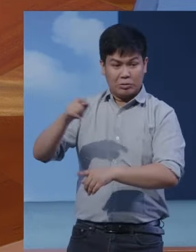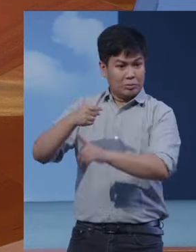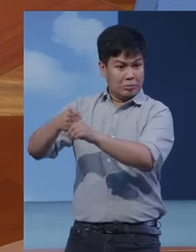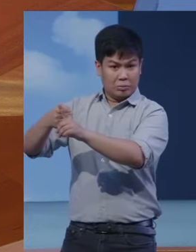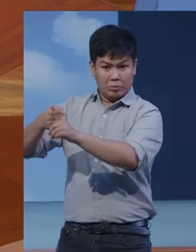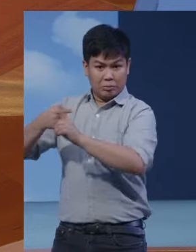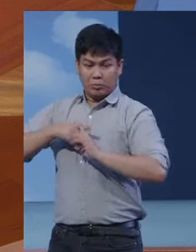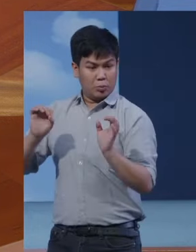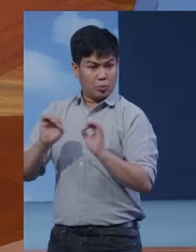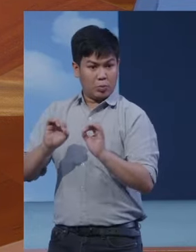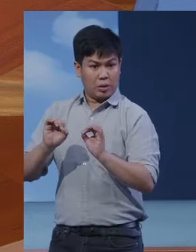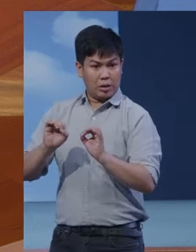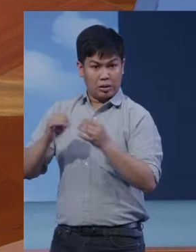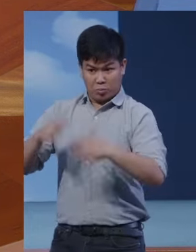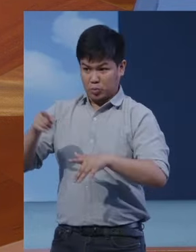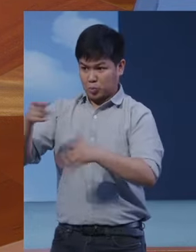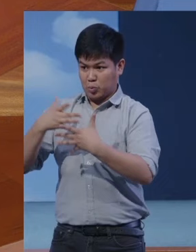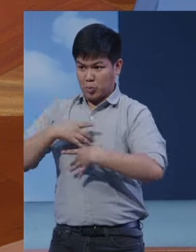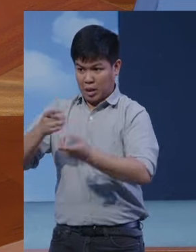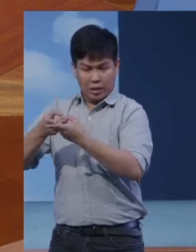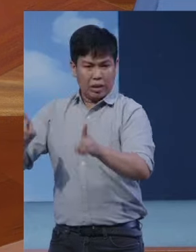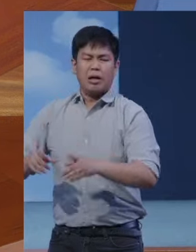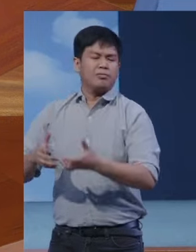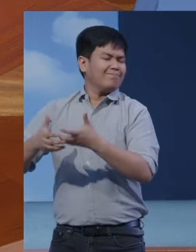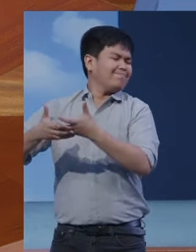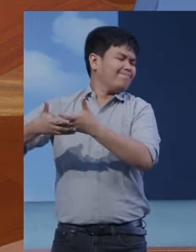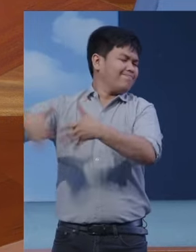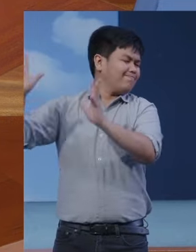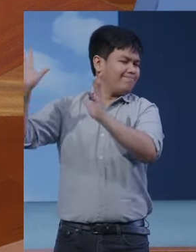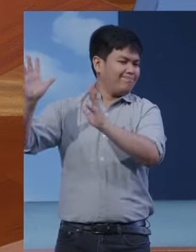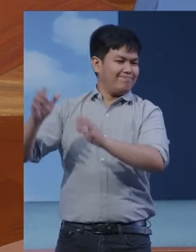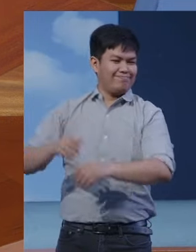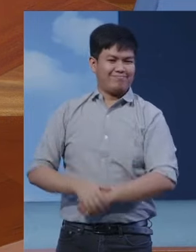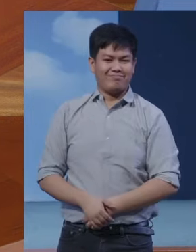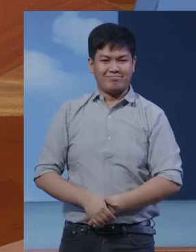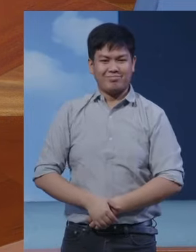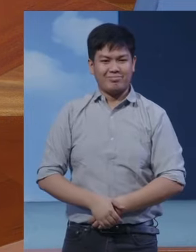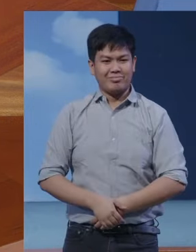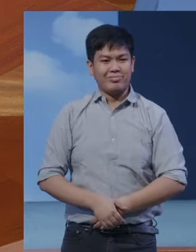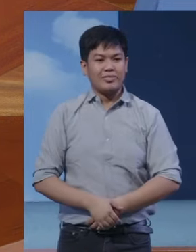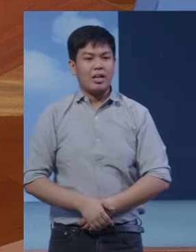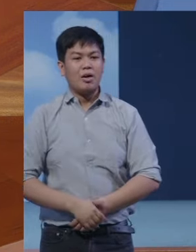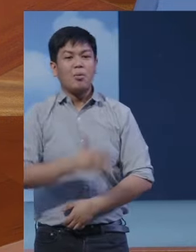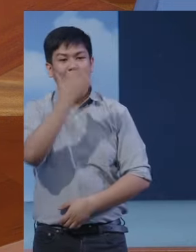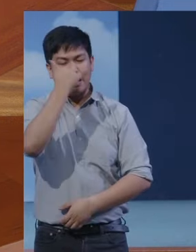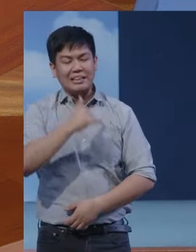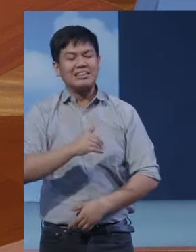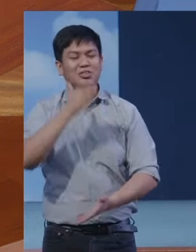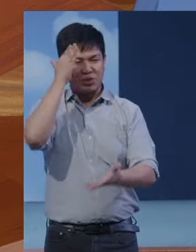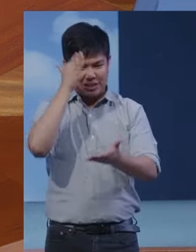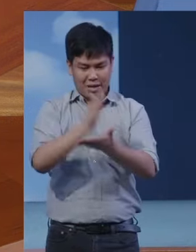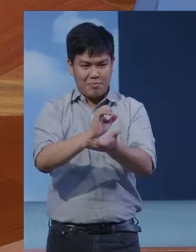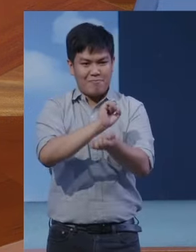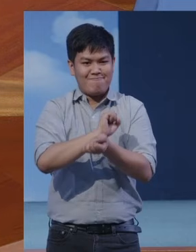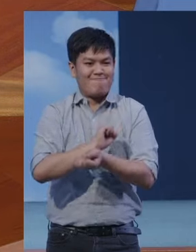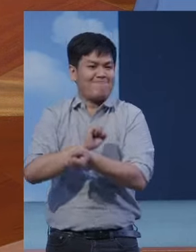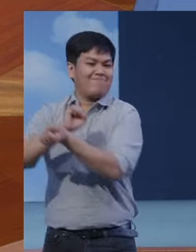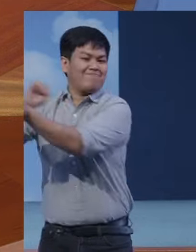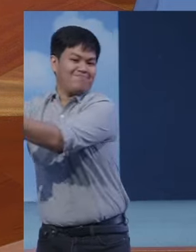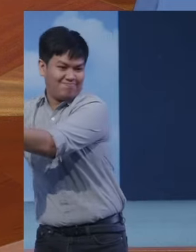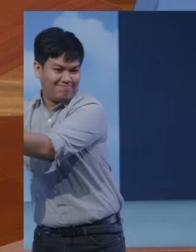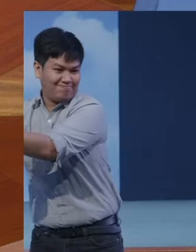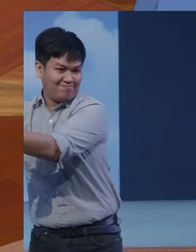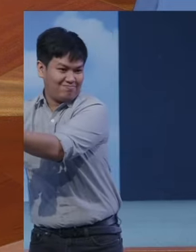cases the brother or sister is not enslaved so nagbigay siya ng second reason